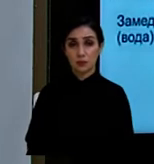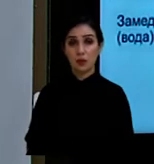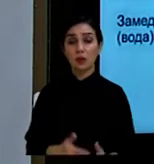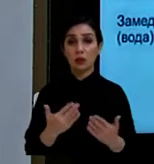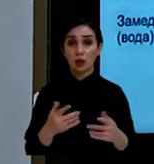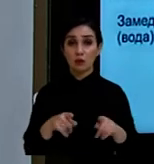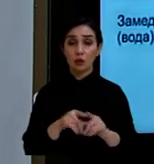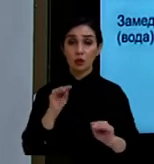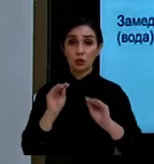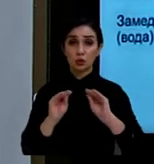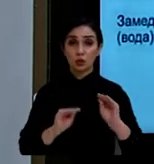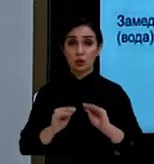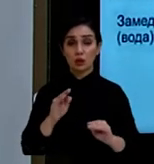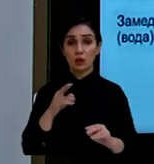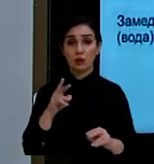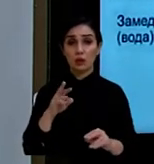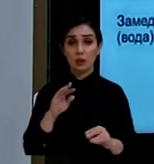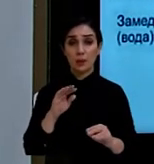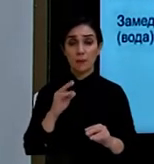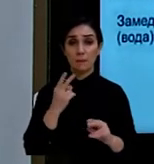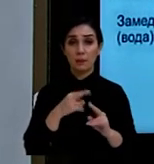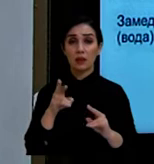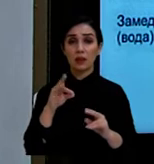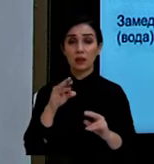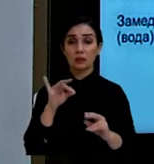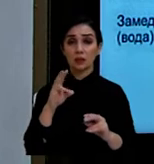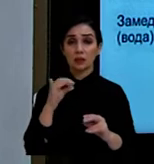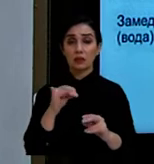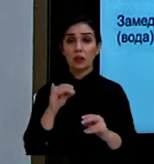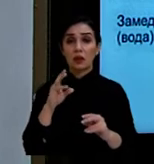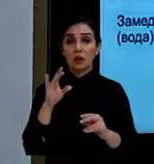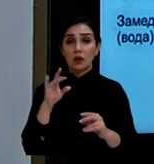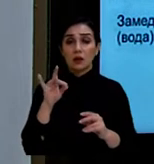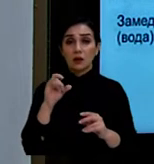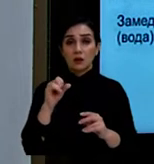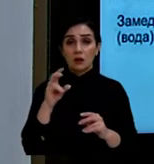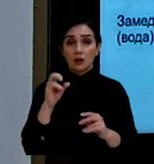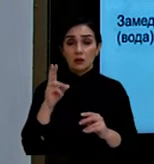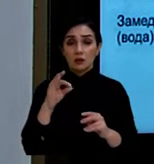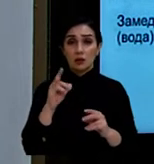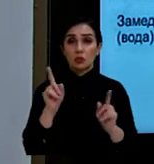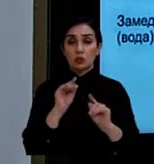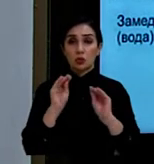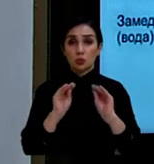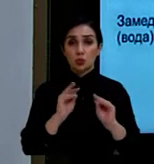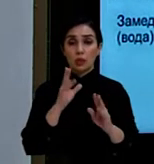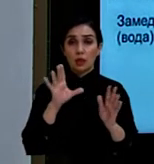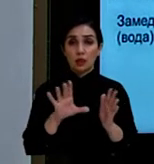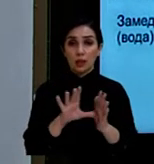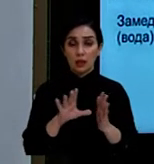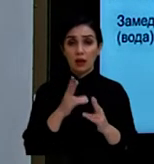Так вот, установка ядерного реактора. Что такое ядерный реактор? Это устройство, в котором